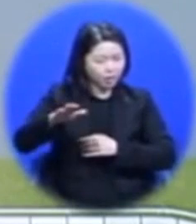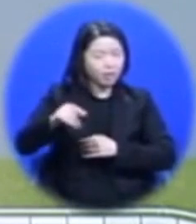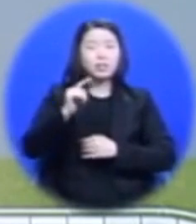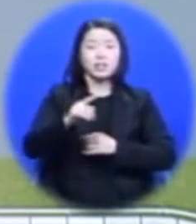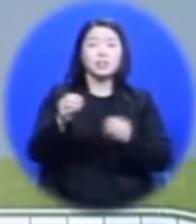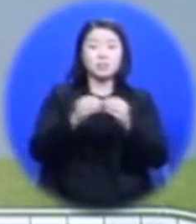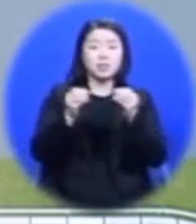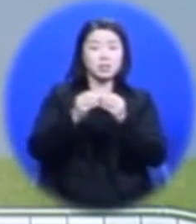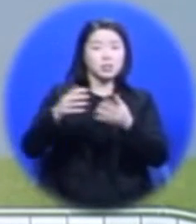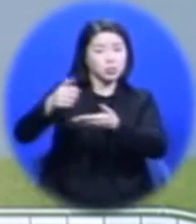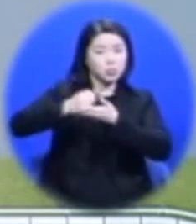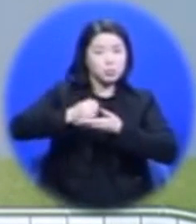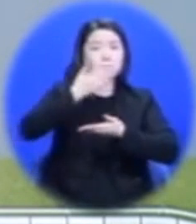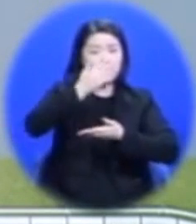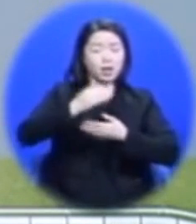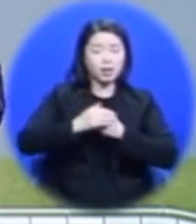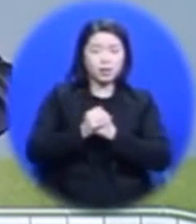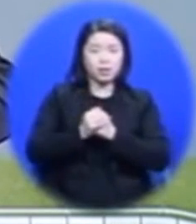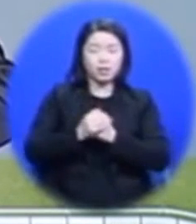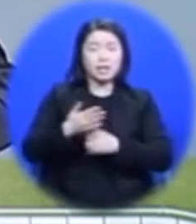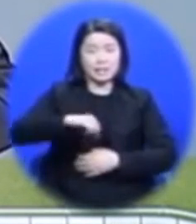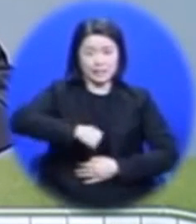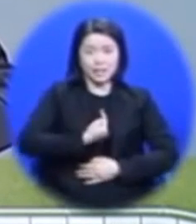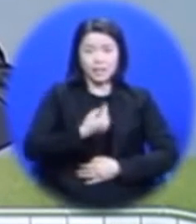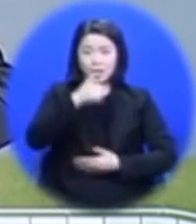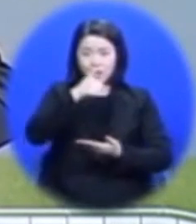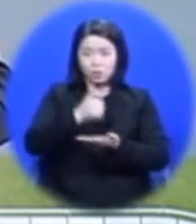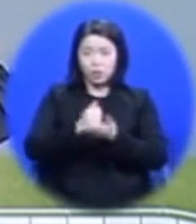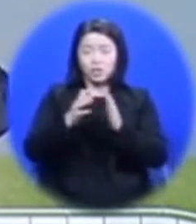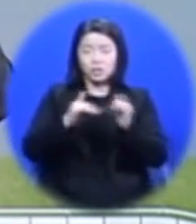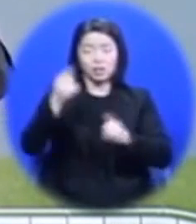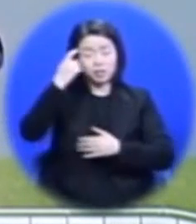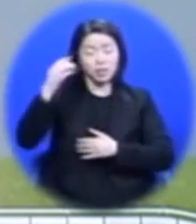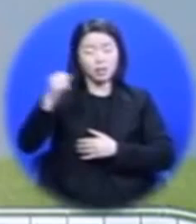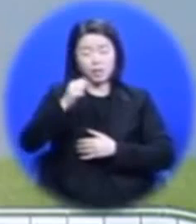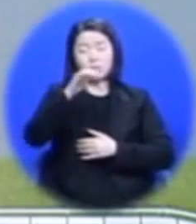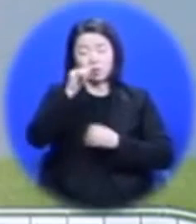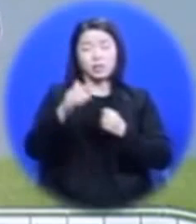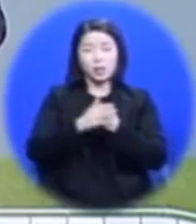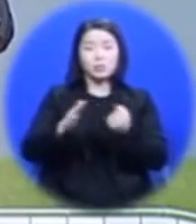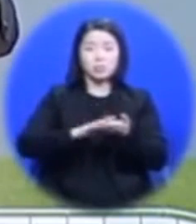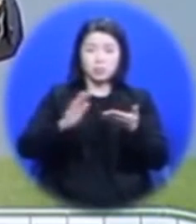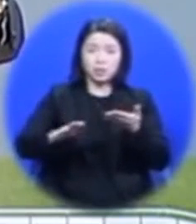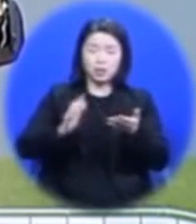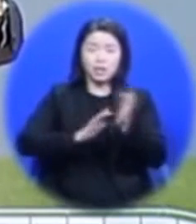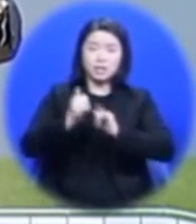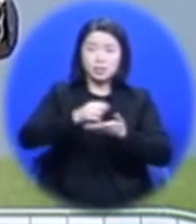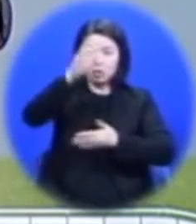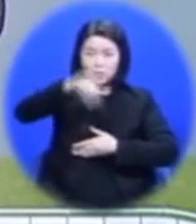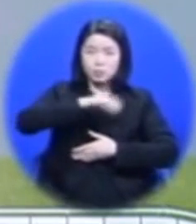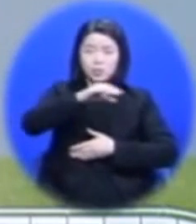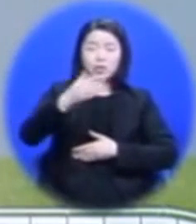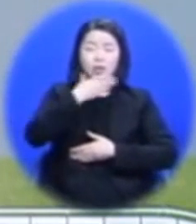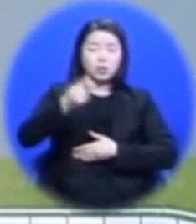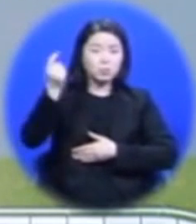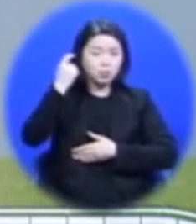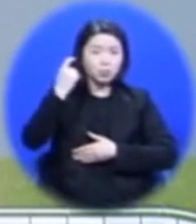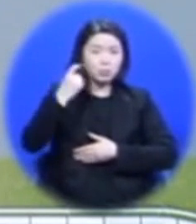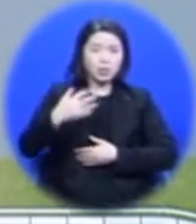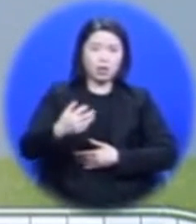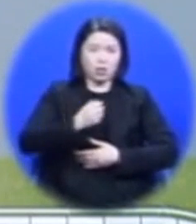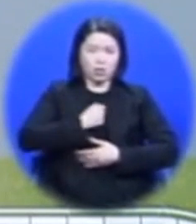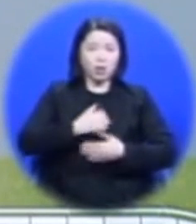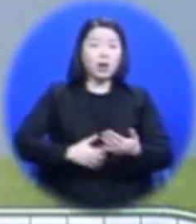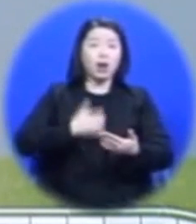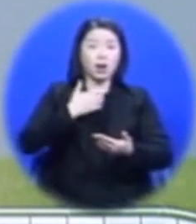다가왔다니까요. 자기가 죄인이라고 생각하고 있었으니까. 예수님의 십자가의 복음, 그러면 그냥 턱